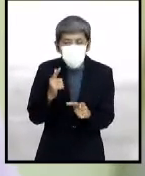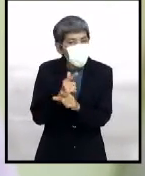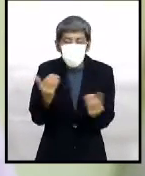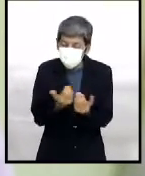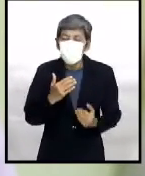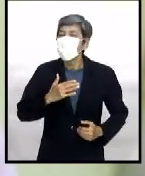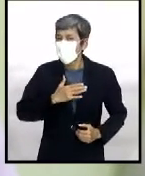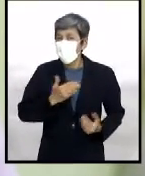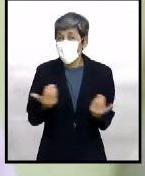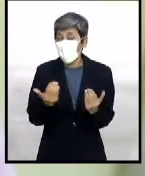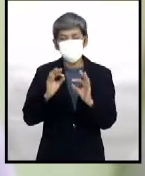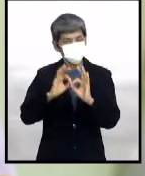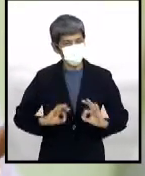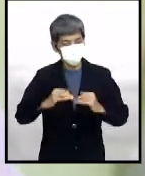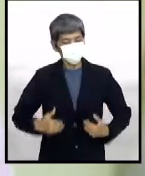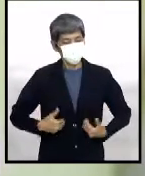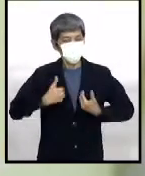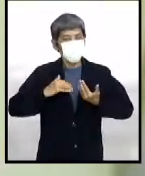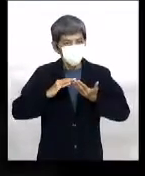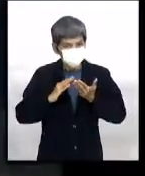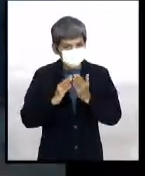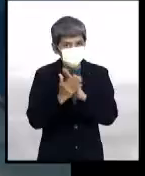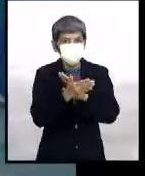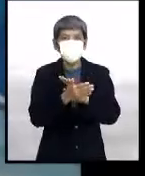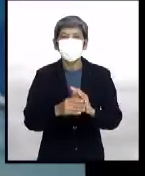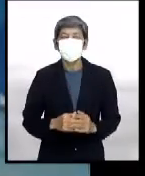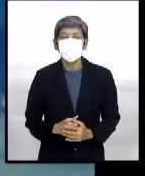เงี้ยนี่ก็เป็นลูกเป็นส่วนสำคัญที่ทำให้ชีวิตผมเปลี่ยน